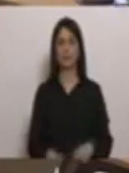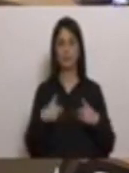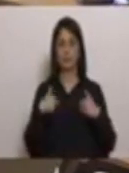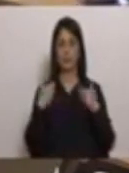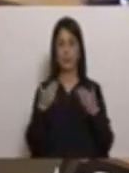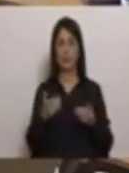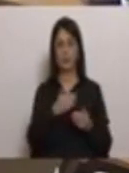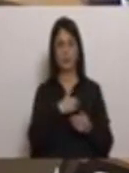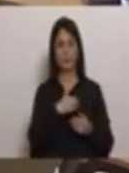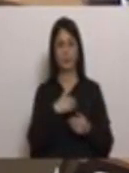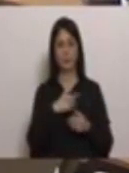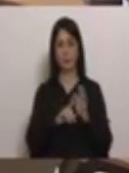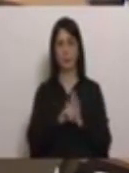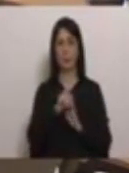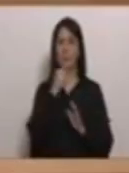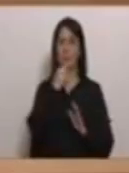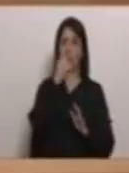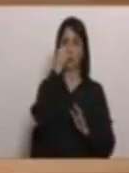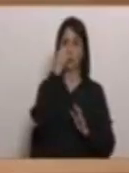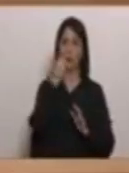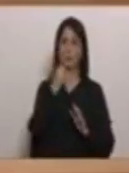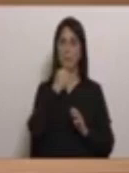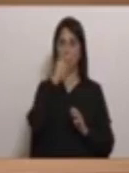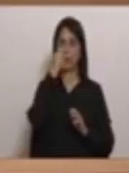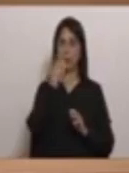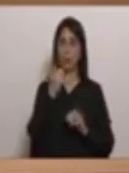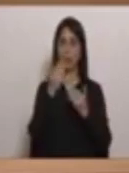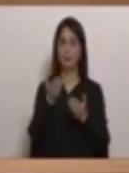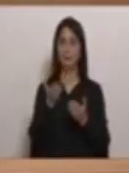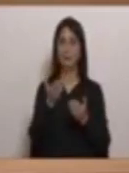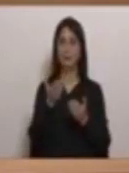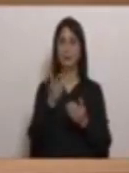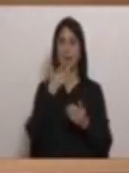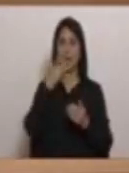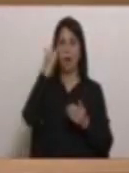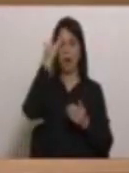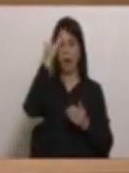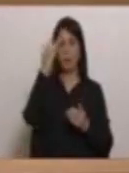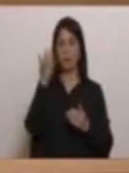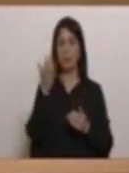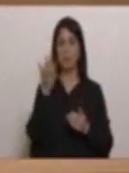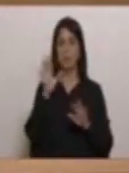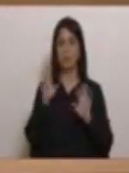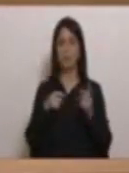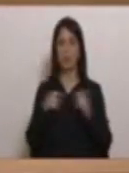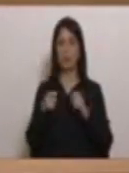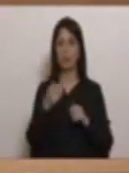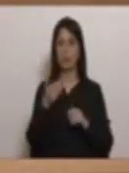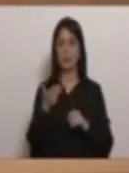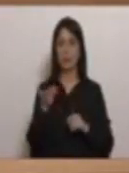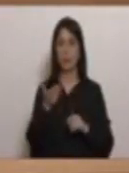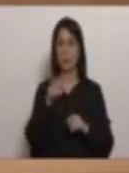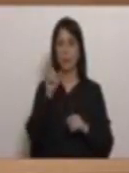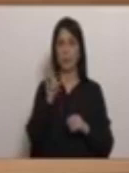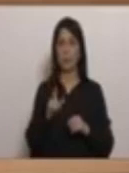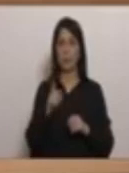მოგესალმებით, მინდა დავიწყო მადლობით და მადლობა ეკუთვნის შეერთებული შტატების პრეზიდენტს,